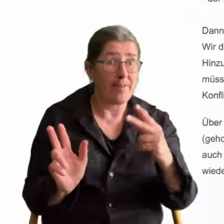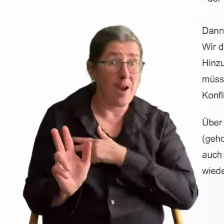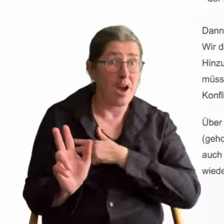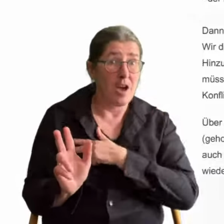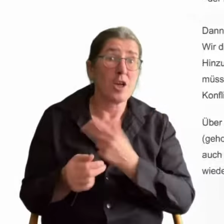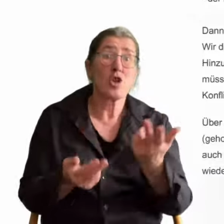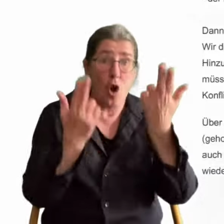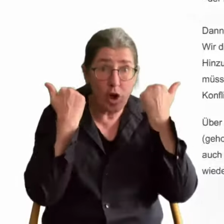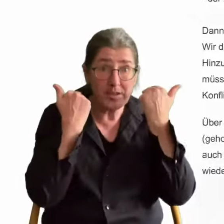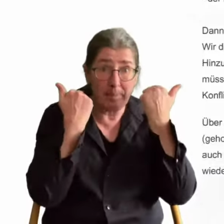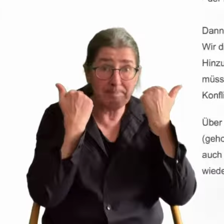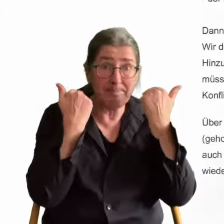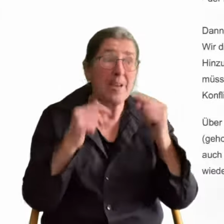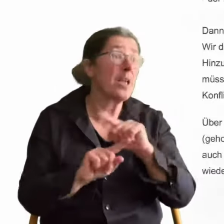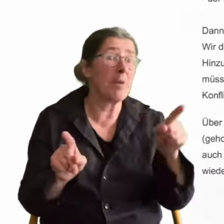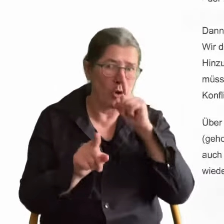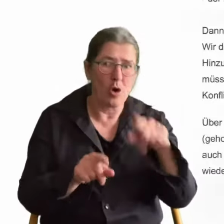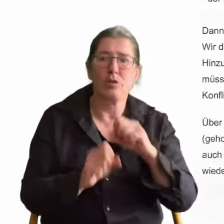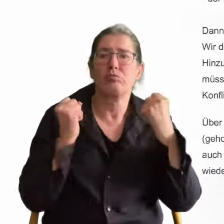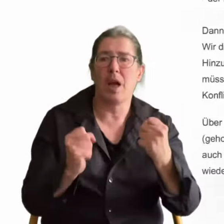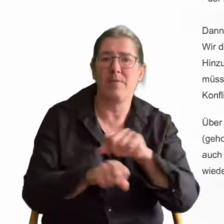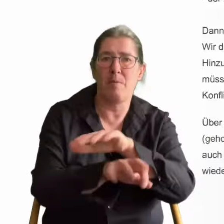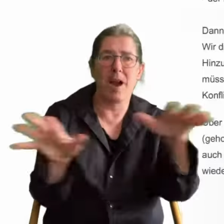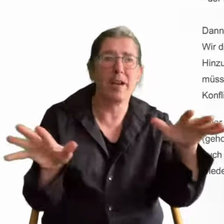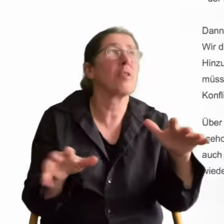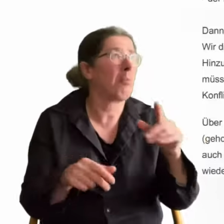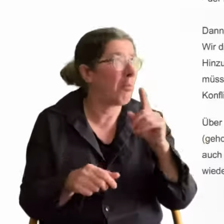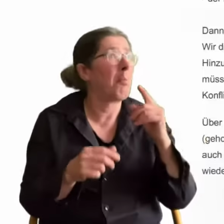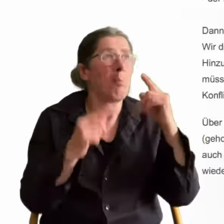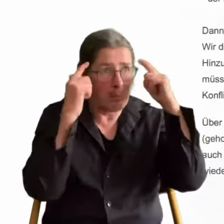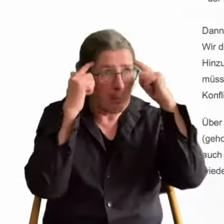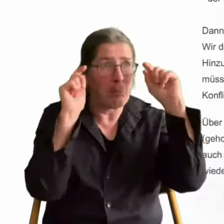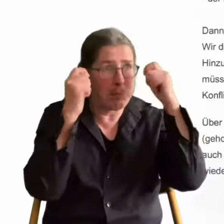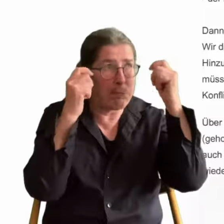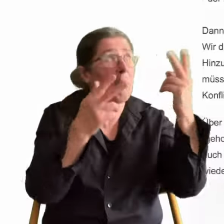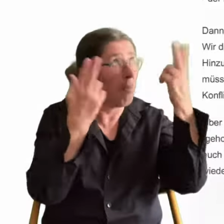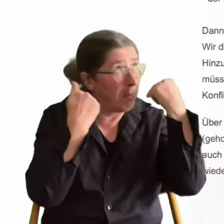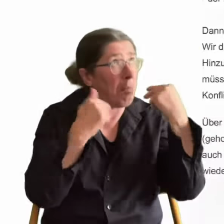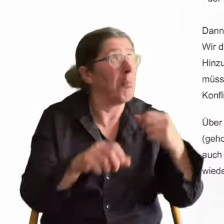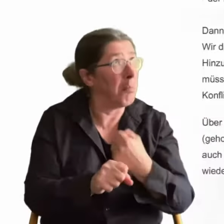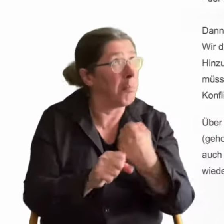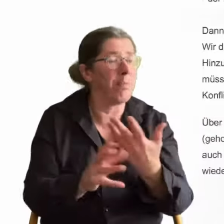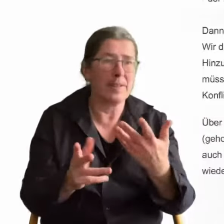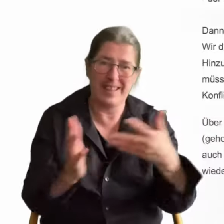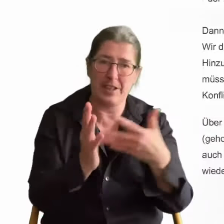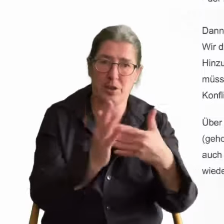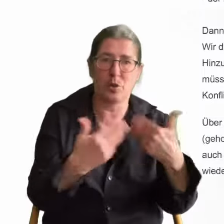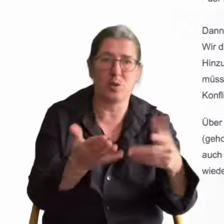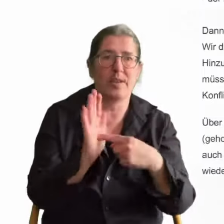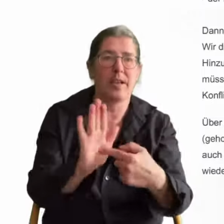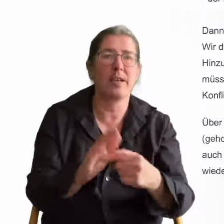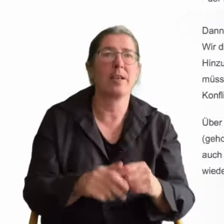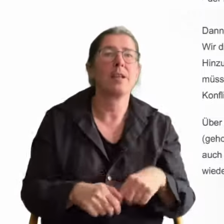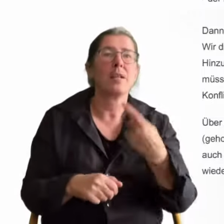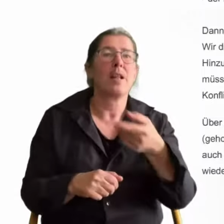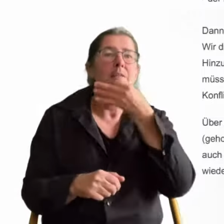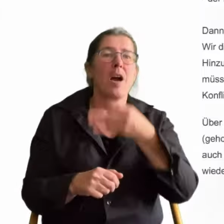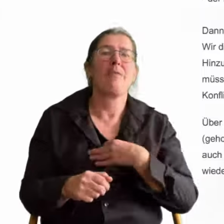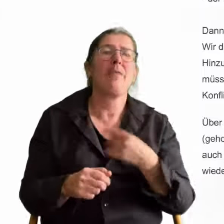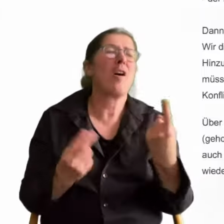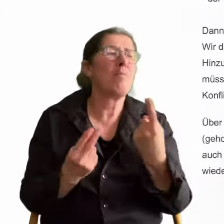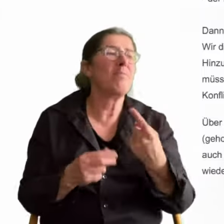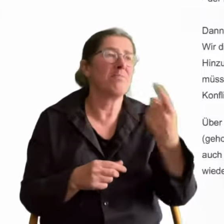dass gehorsam immer noch sehr verbreitet ist das zeigen verschiedene tests und dann stellt sich die frage warum wir